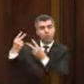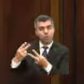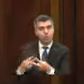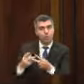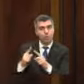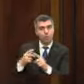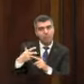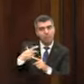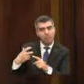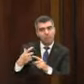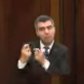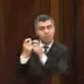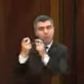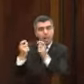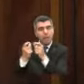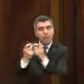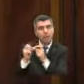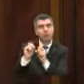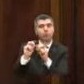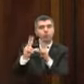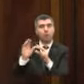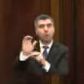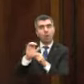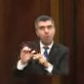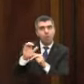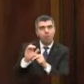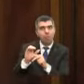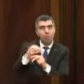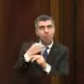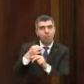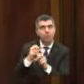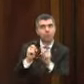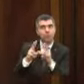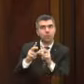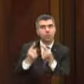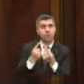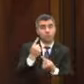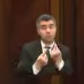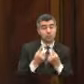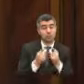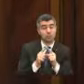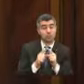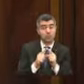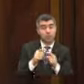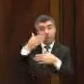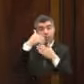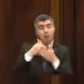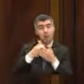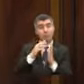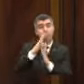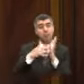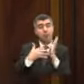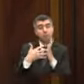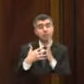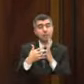الأرضية، نعم نسهلوا مناخ الأعمال، ولكن يجب أن نستحضر هذا الباب. أيضا مخطط المغرب الأخضر حققنا نتائج على مستوى